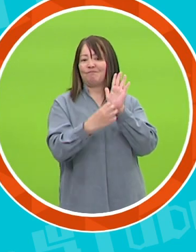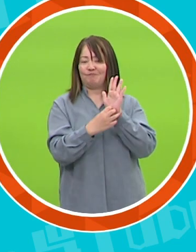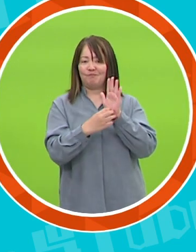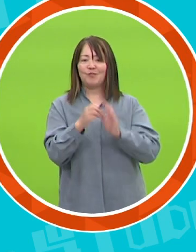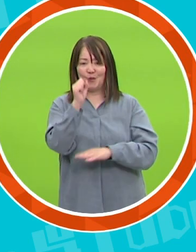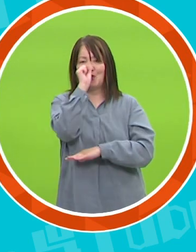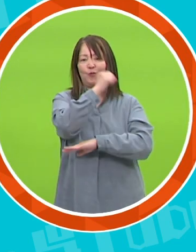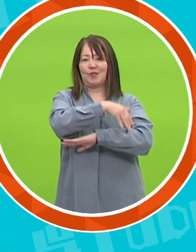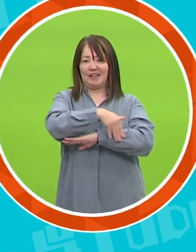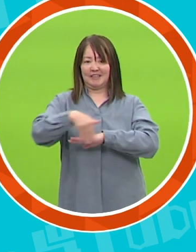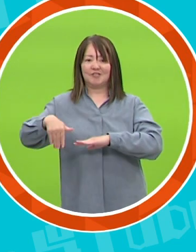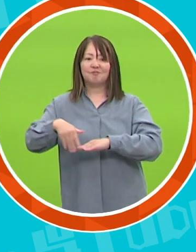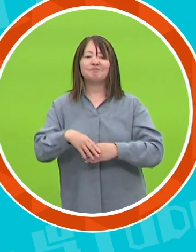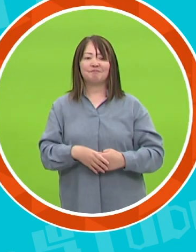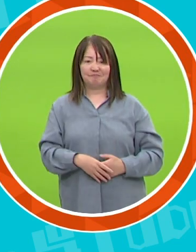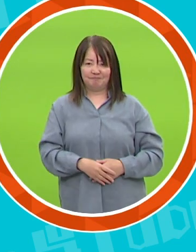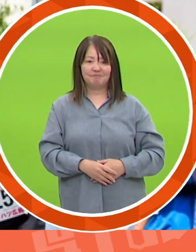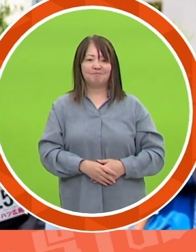作成していく予定です。